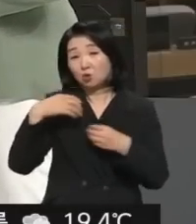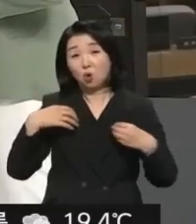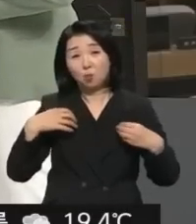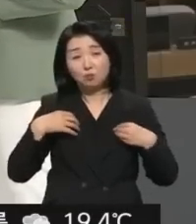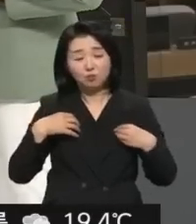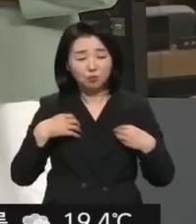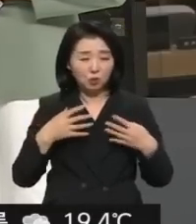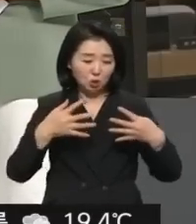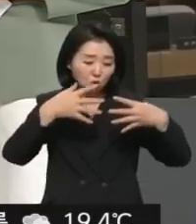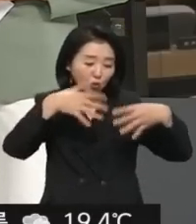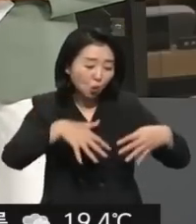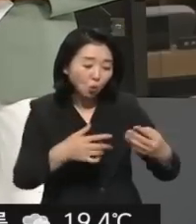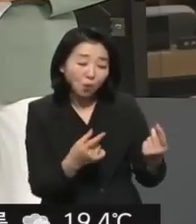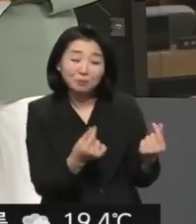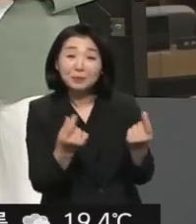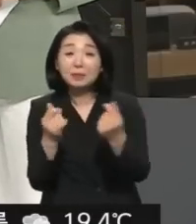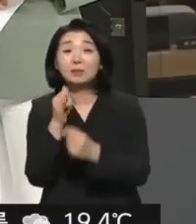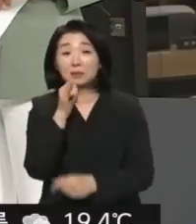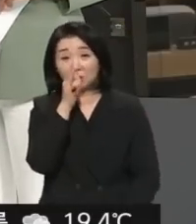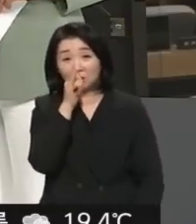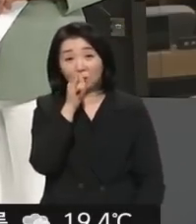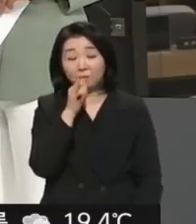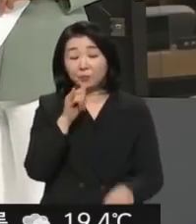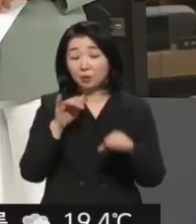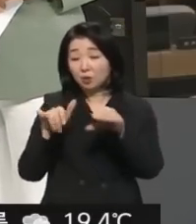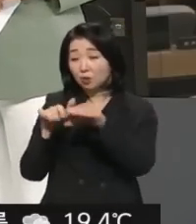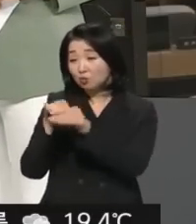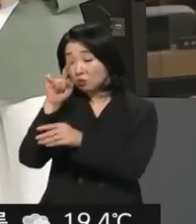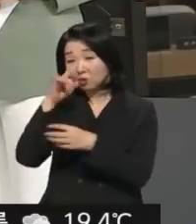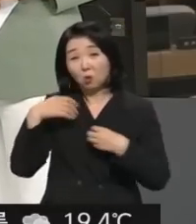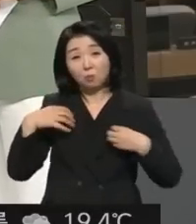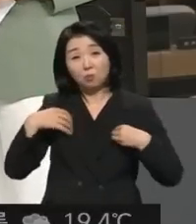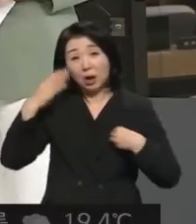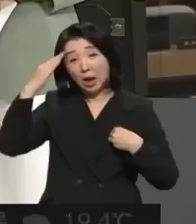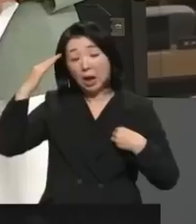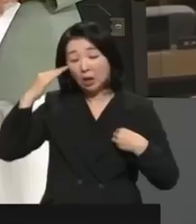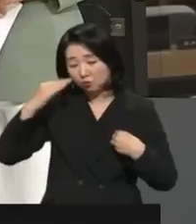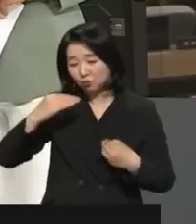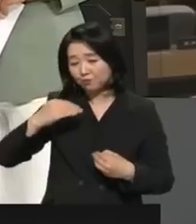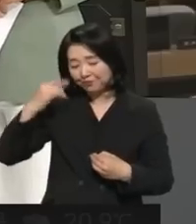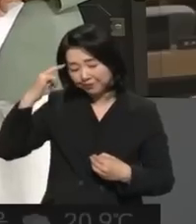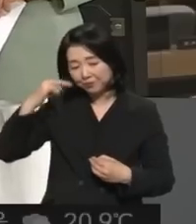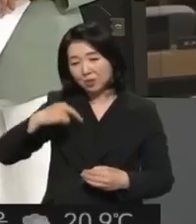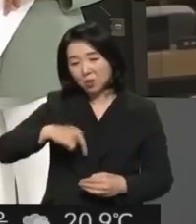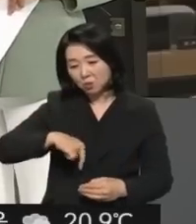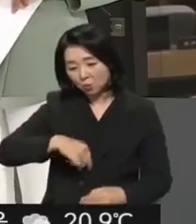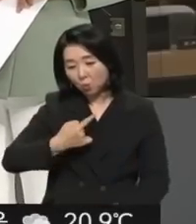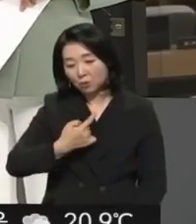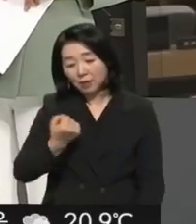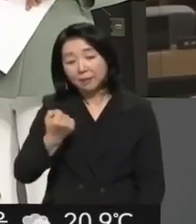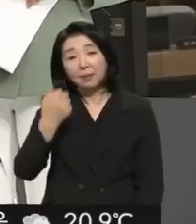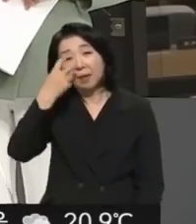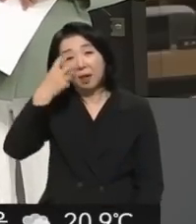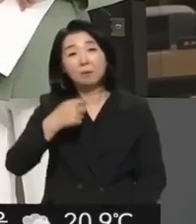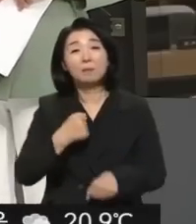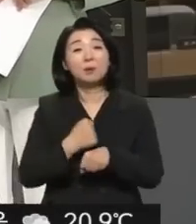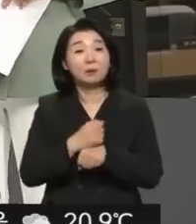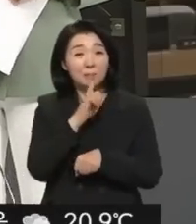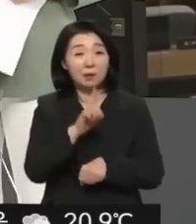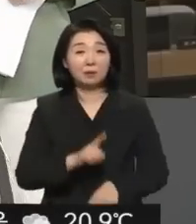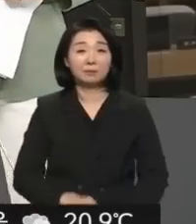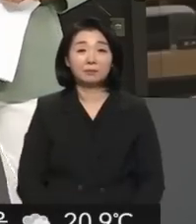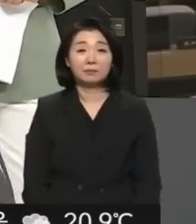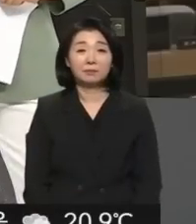좀 비슷해 보이죠. 현 정부도 이 한국의 독자적인 검증을 협의하고 있다 이렇게 한 총리가 밝힌